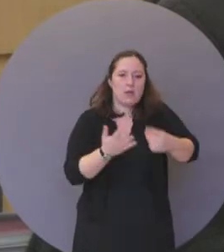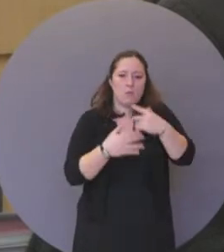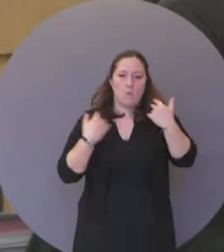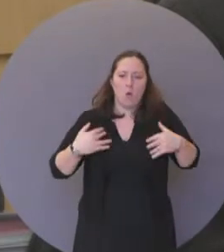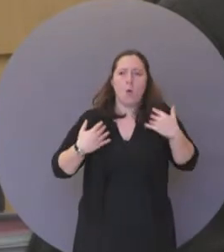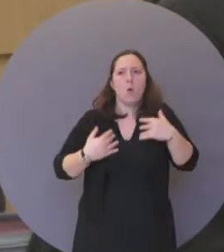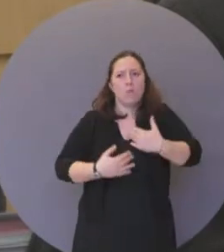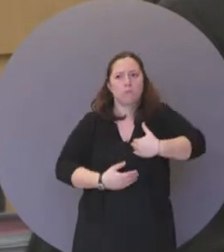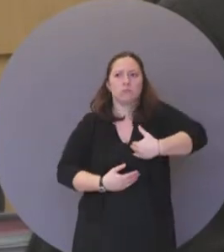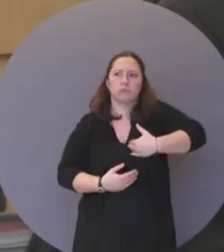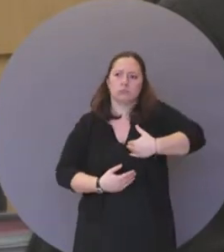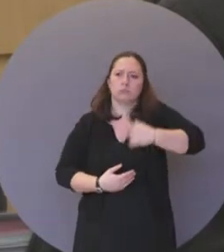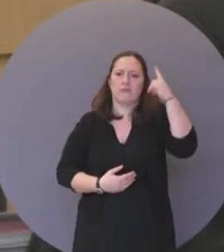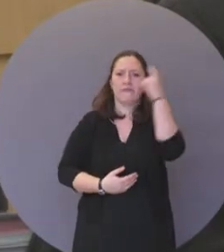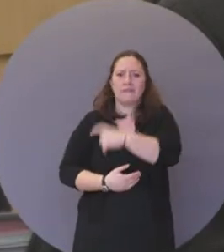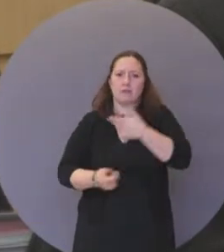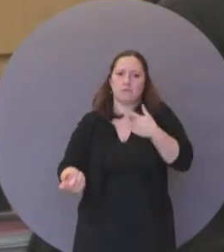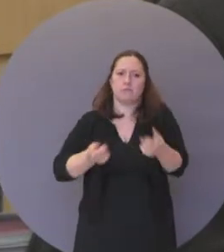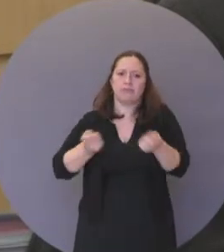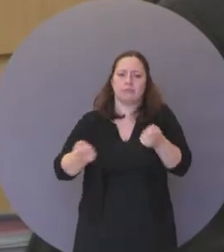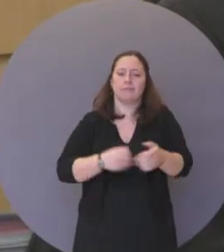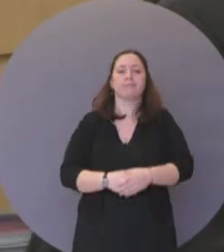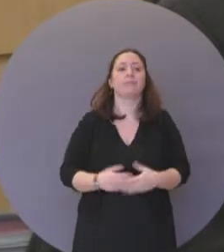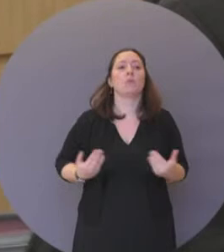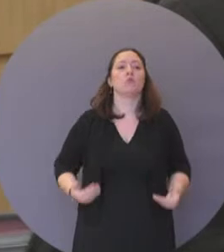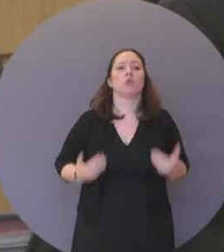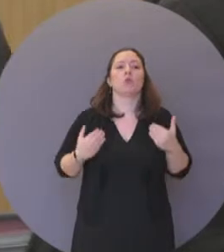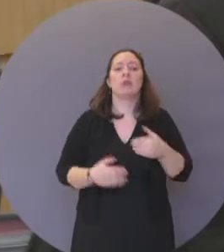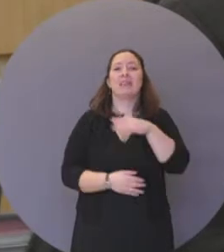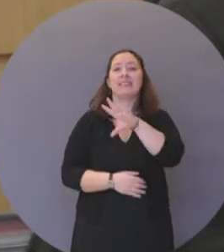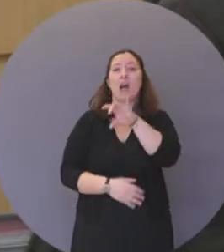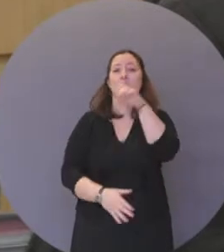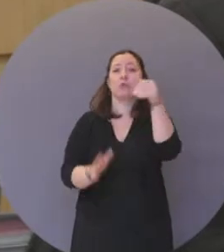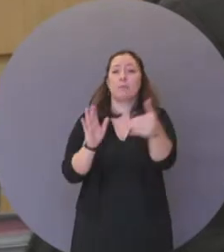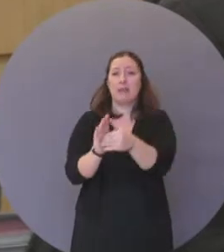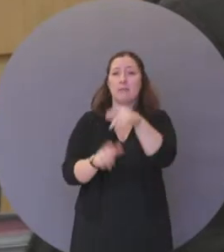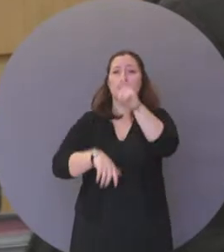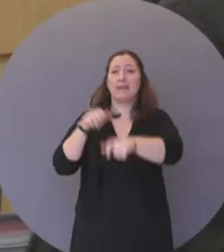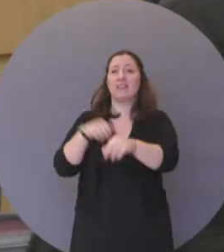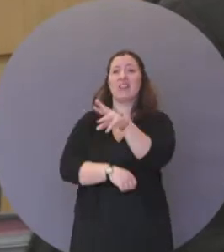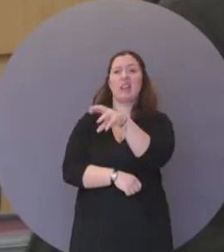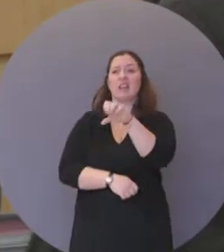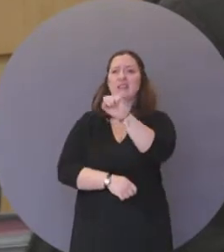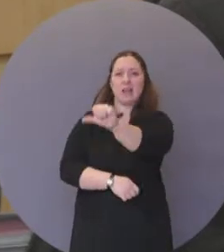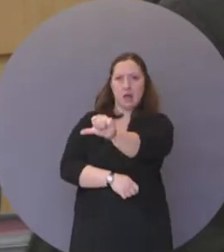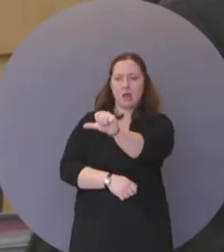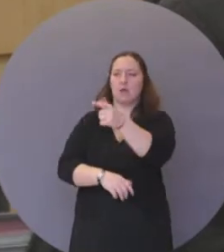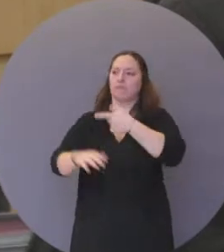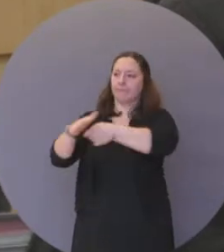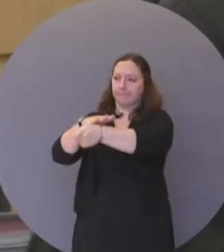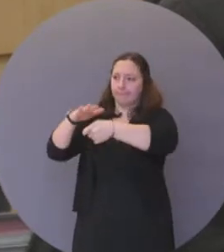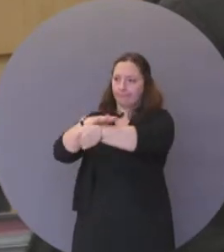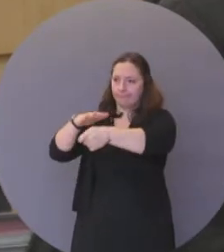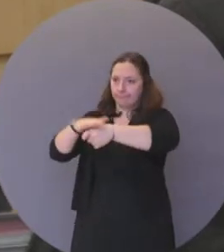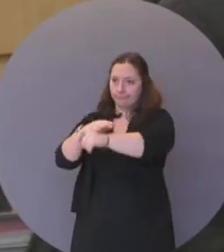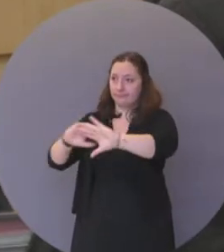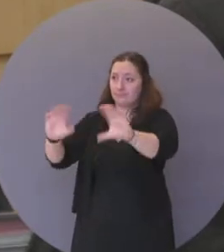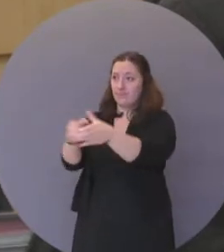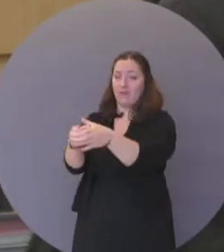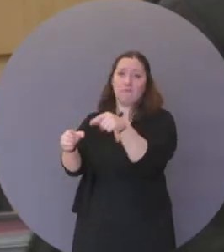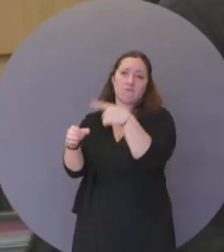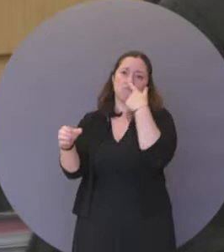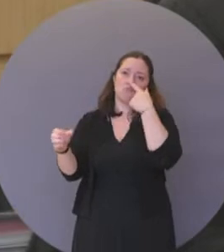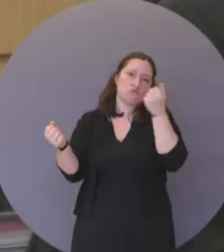ils sont aujourd'hui plus de 40 000 bénéficiaires du RSA dans notre département leur nombre risque malheureusement